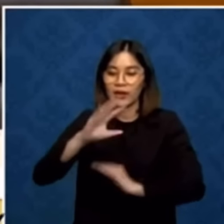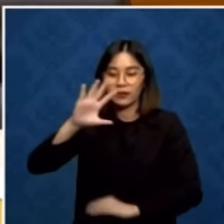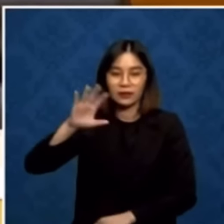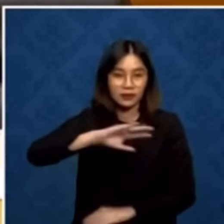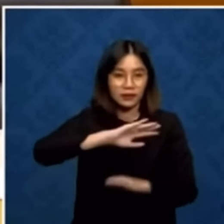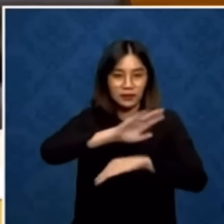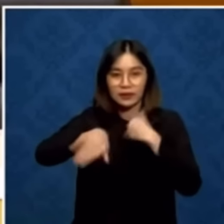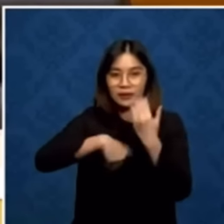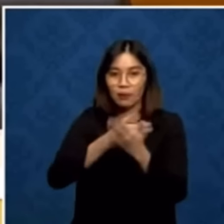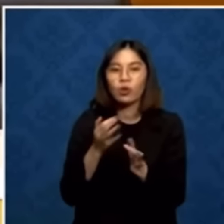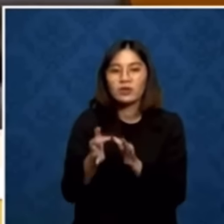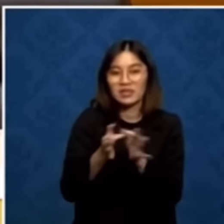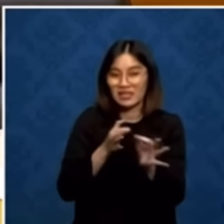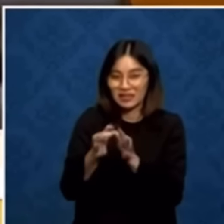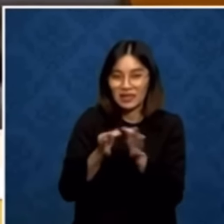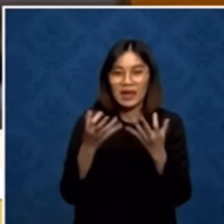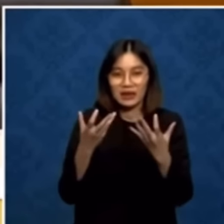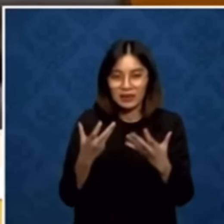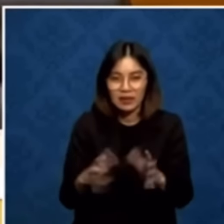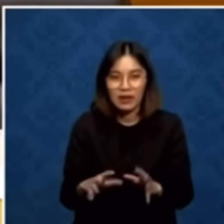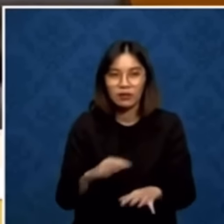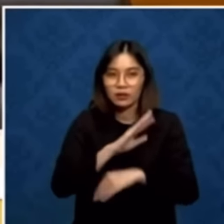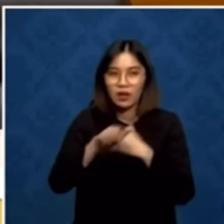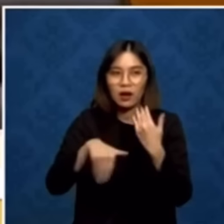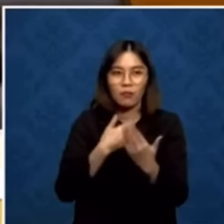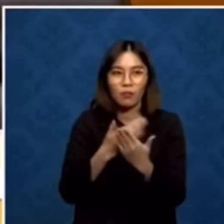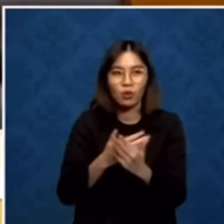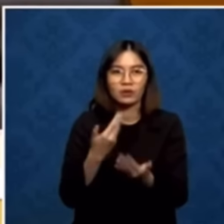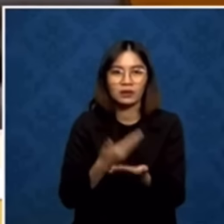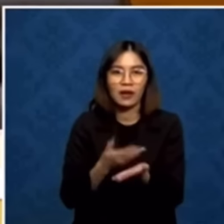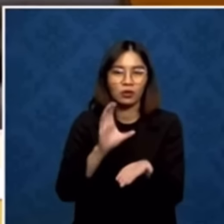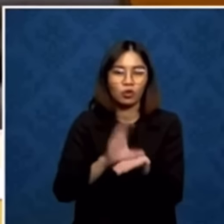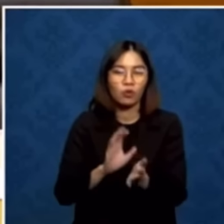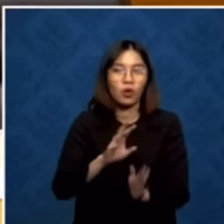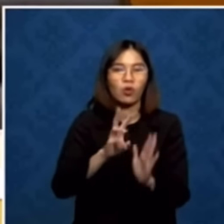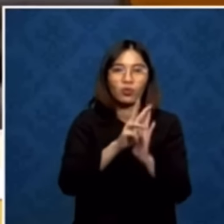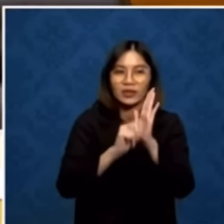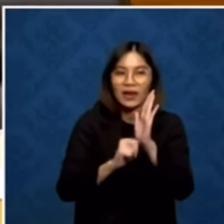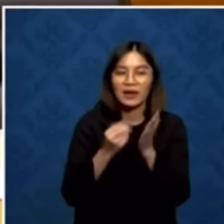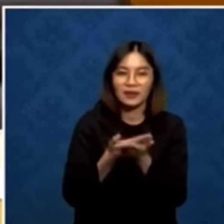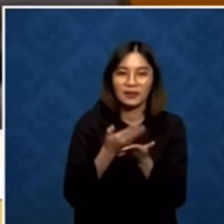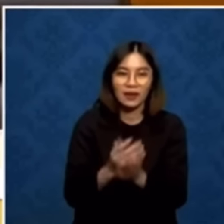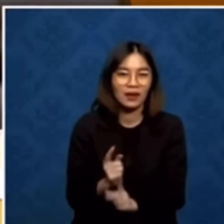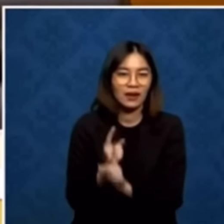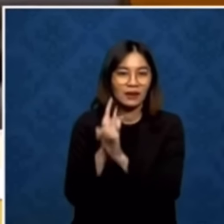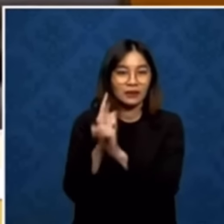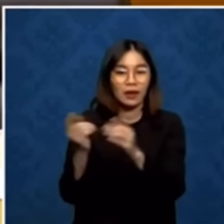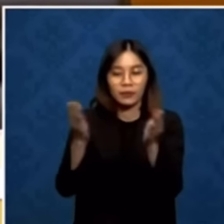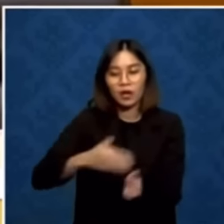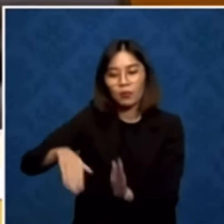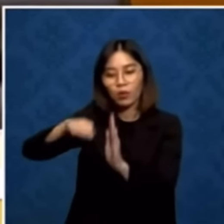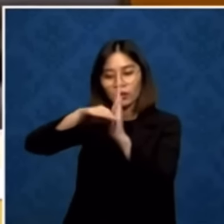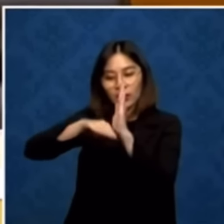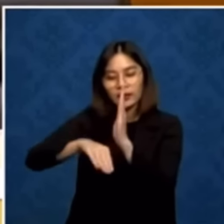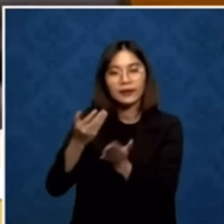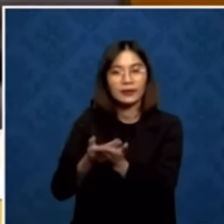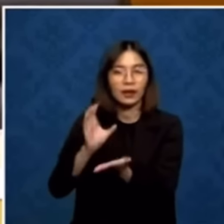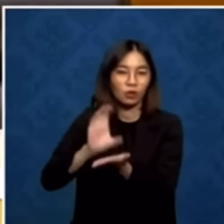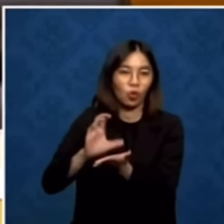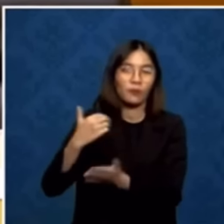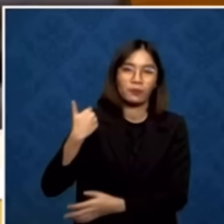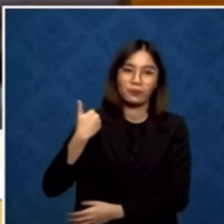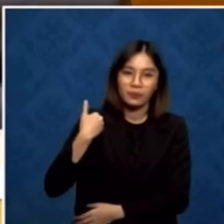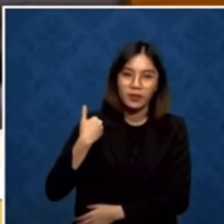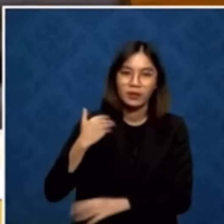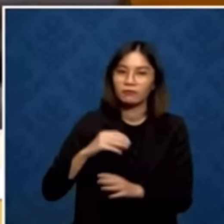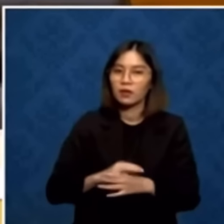านก็ชี้แจงแทนผมแล้วว่าทั้งหมดอยู่ในกรอบวินัยทางการเงินการคลังแล้วก็อยู่เป็นไปตามกระบวนการวิธีการงบประมาณทั้งสิ้นนะครับ